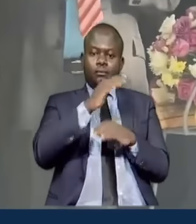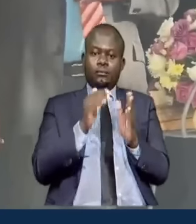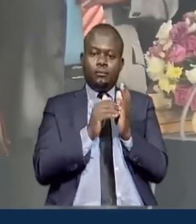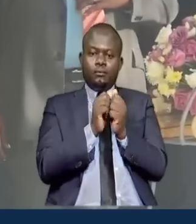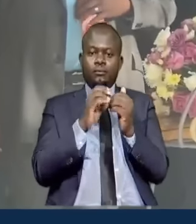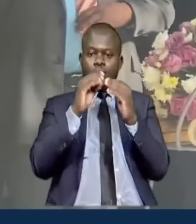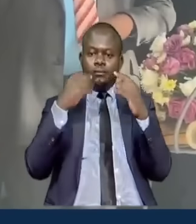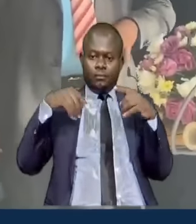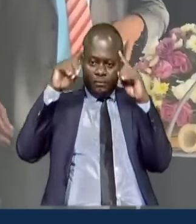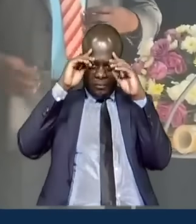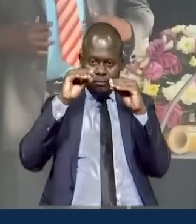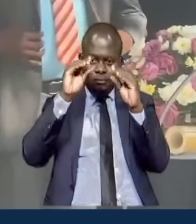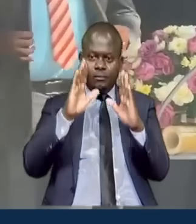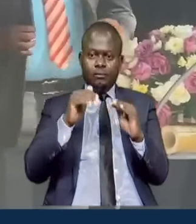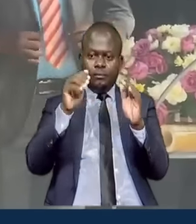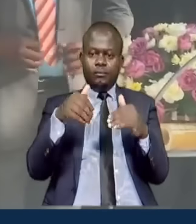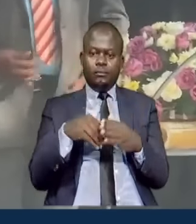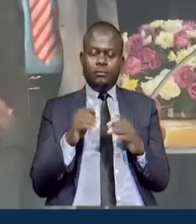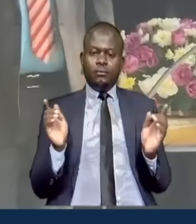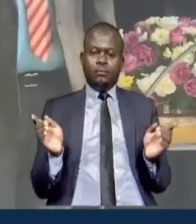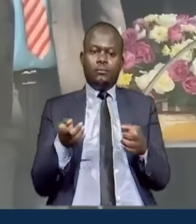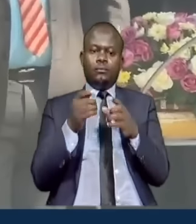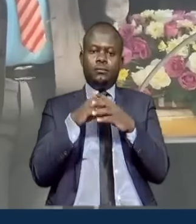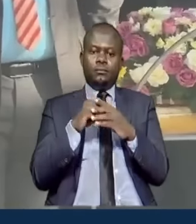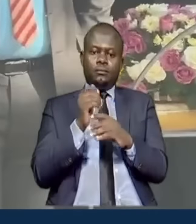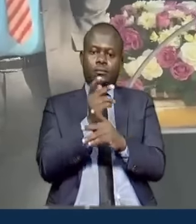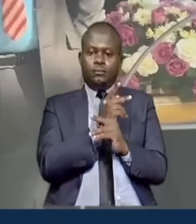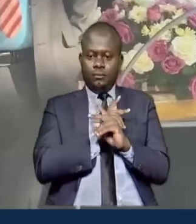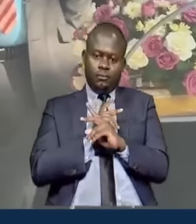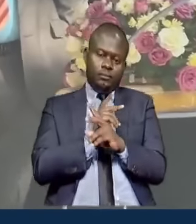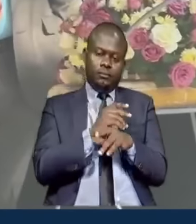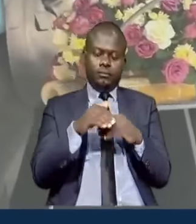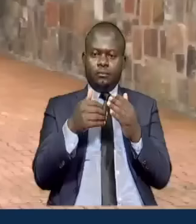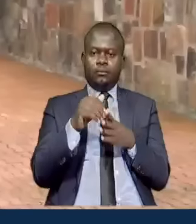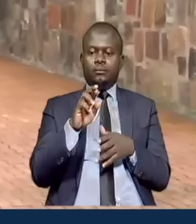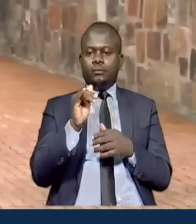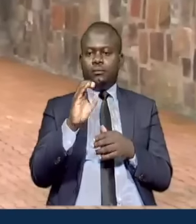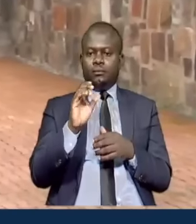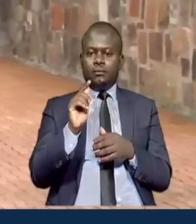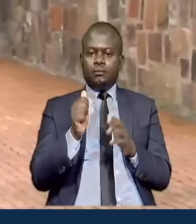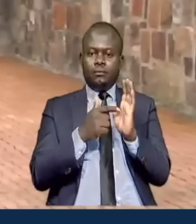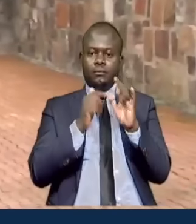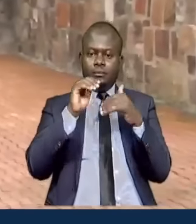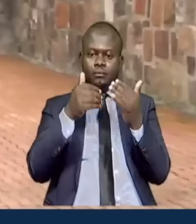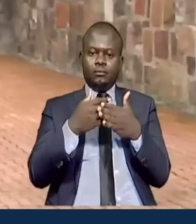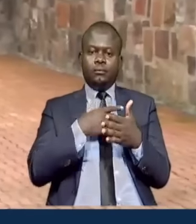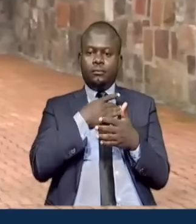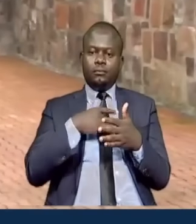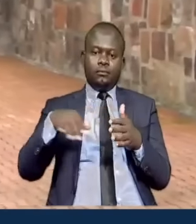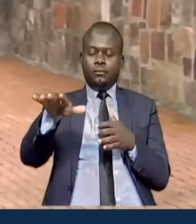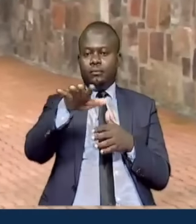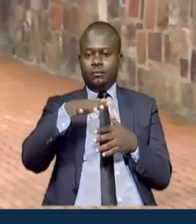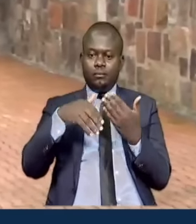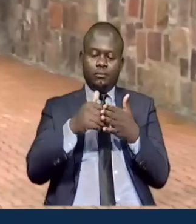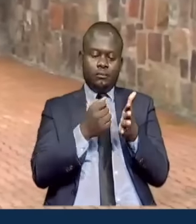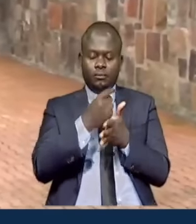ba kaminuza yigisha iby'ubuhinzi n'ubworozi bibungabunga ubudukikije RICA bagaragaje ko gusura uru rwibutso